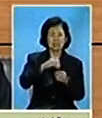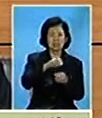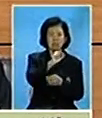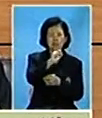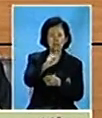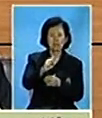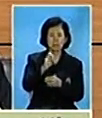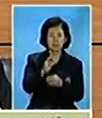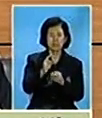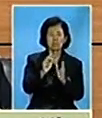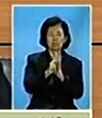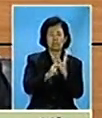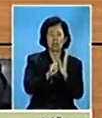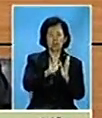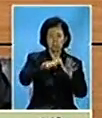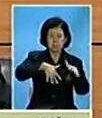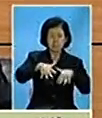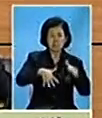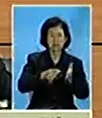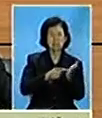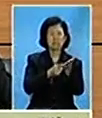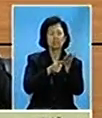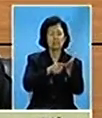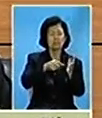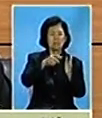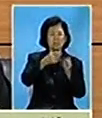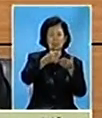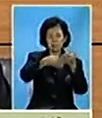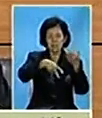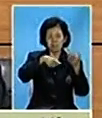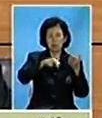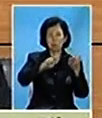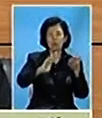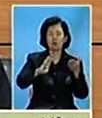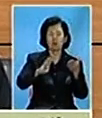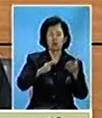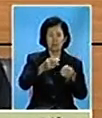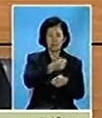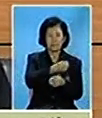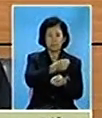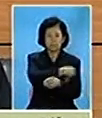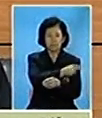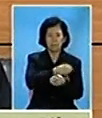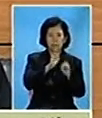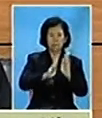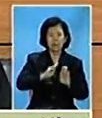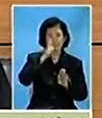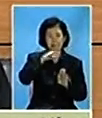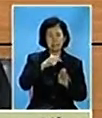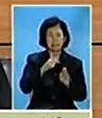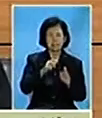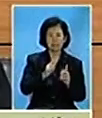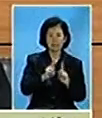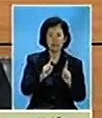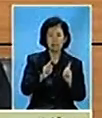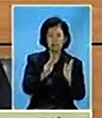รและเป็นกฎหมายภาคประชาชนเนี่ยเรามีการเสนออย่างเช่นร่างพระราชบัญญัติวิชาชีพการแพทย์แผนไทยเนี่ยแล้วขณะเดียวกันกฎหมายนำเสนอจากภาคประชาชนเนี่ยถ้